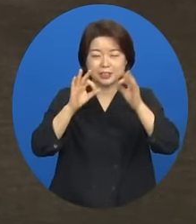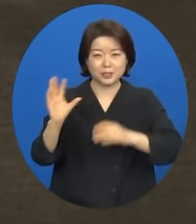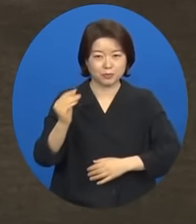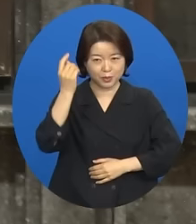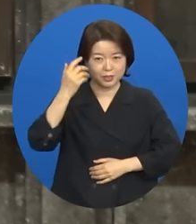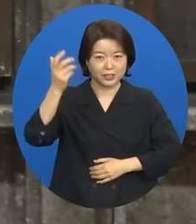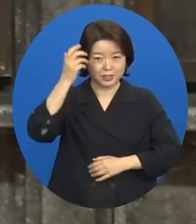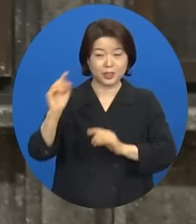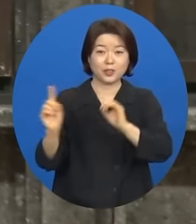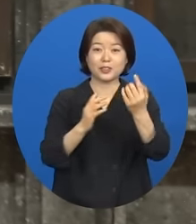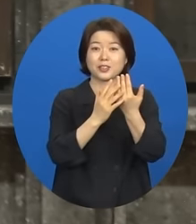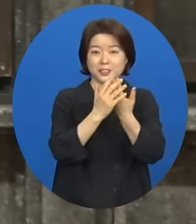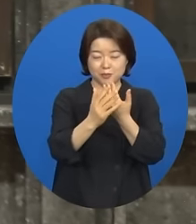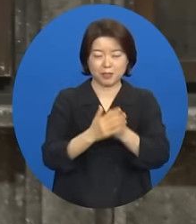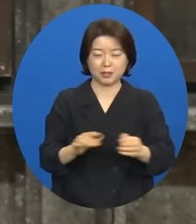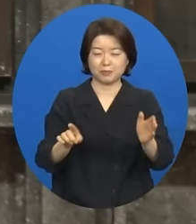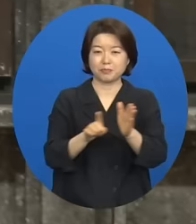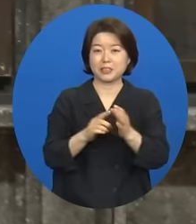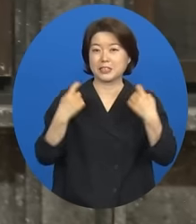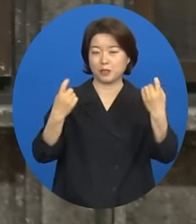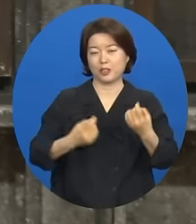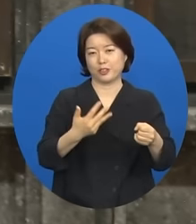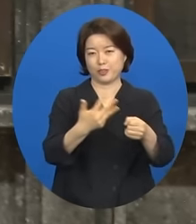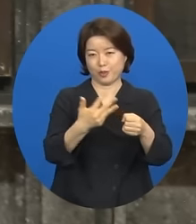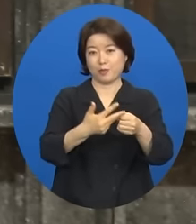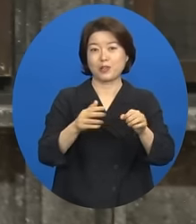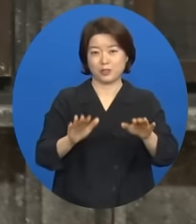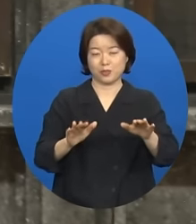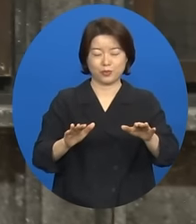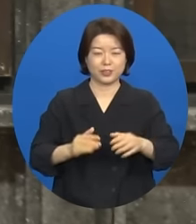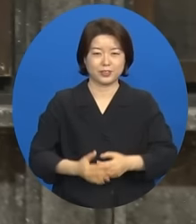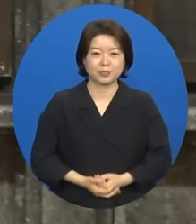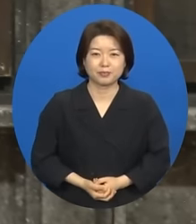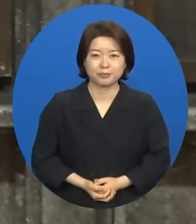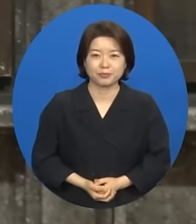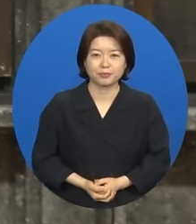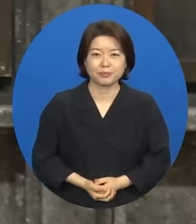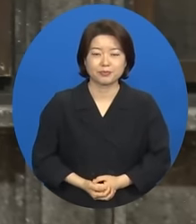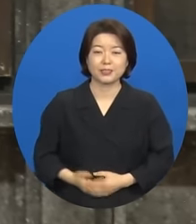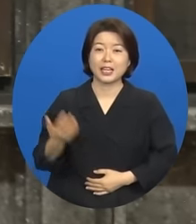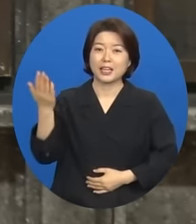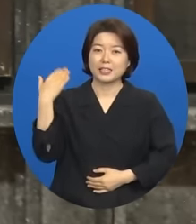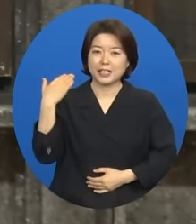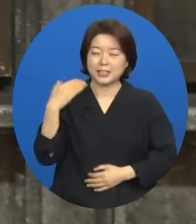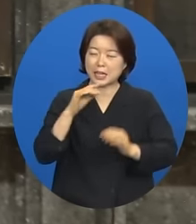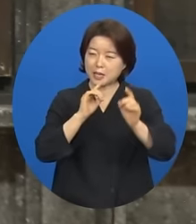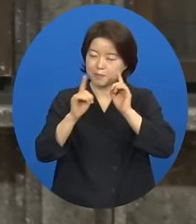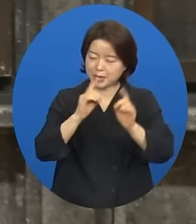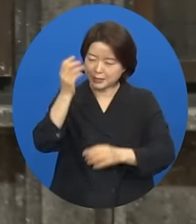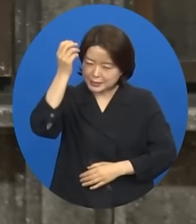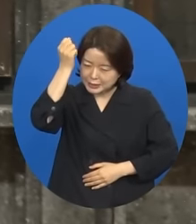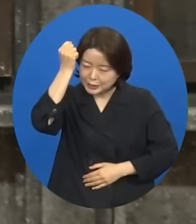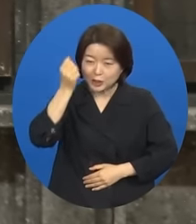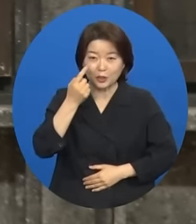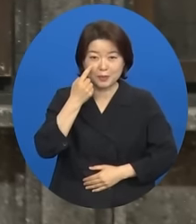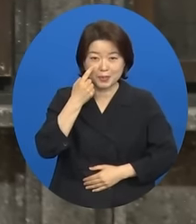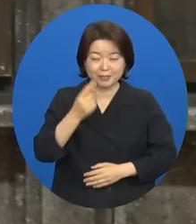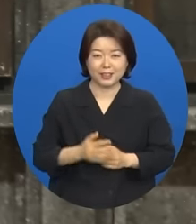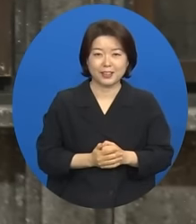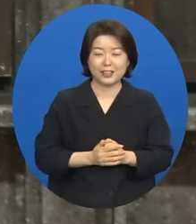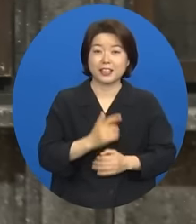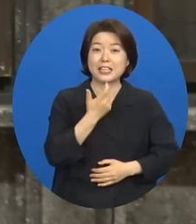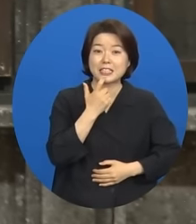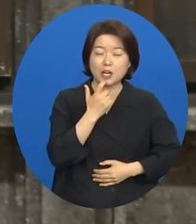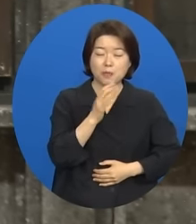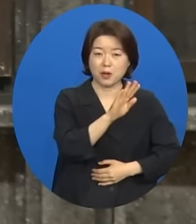우리 믿음의 여정 시리즈의 여덟 번째가 되겠습니다. 자, 한번 지난번 말씀을 생각해 보시기 바랍니다. 야곱은